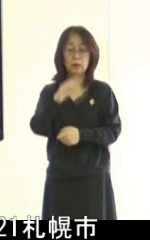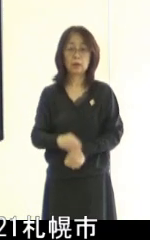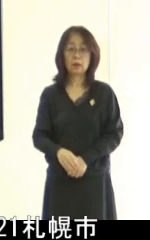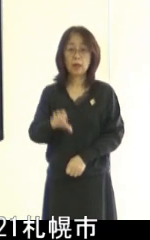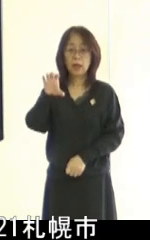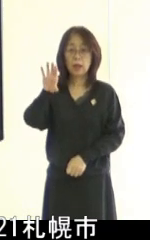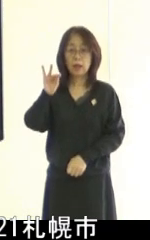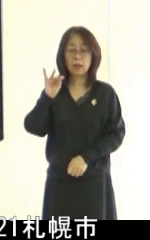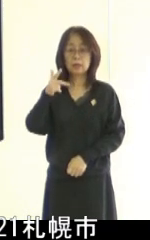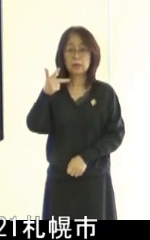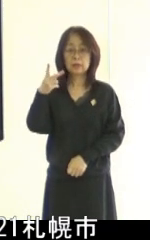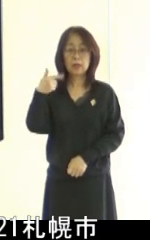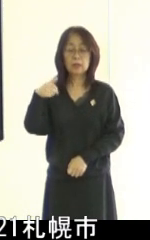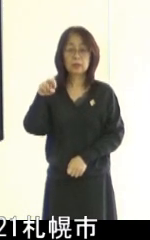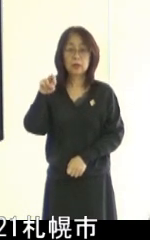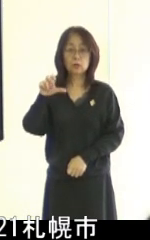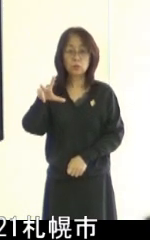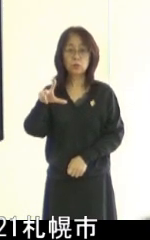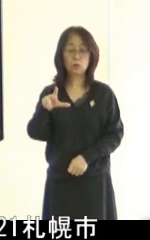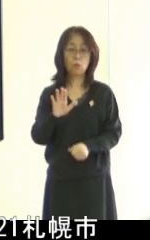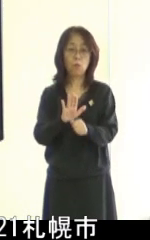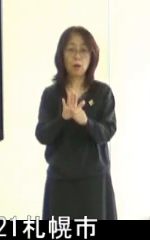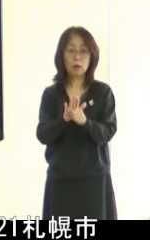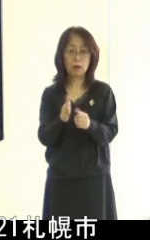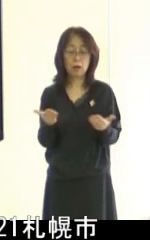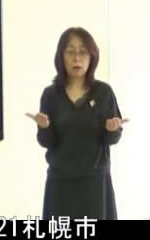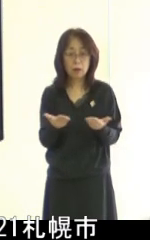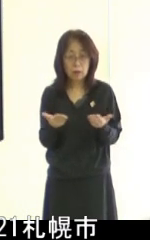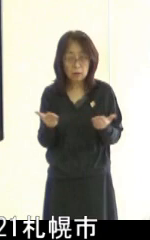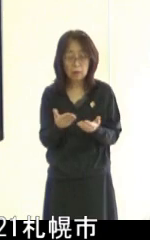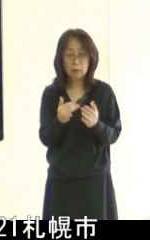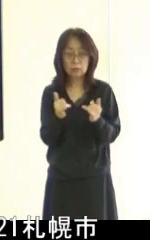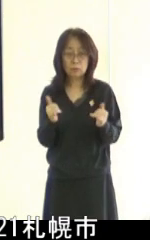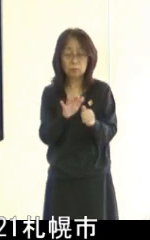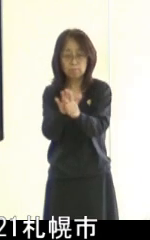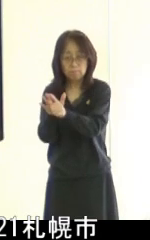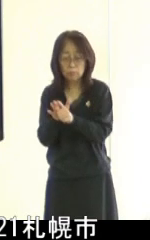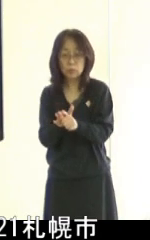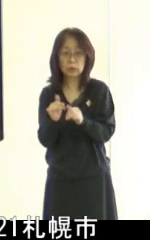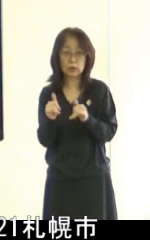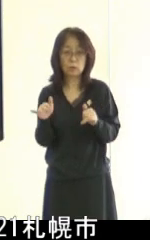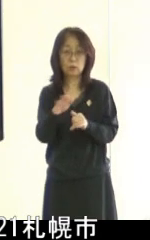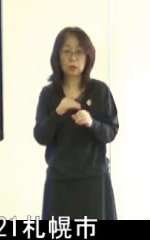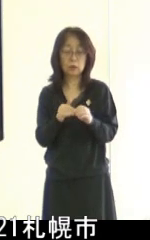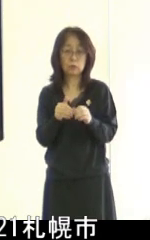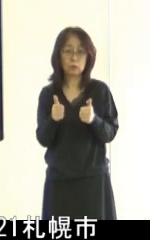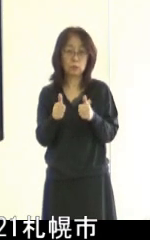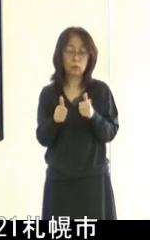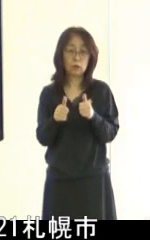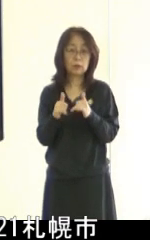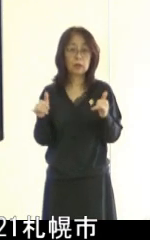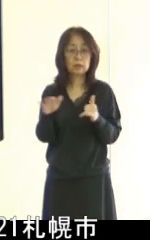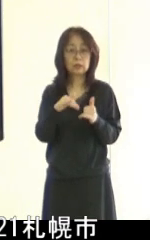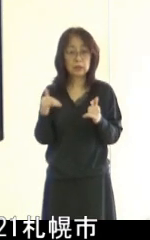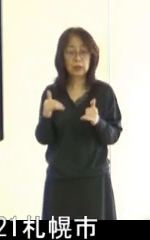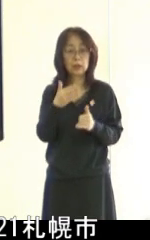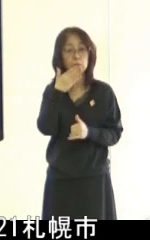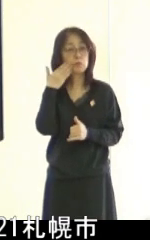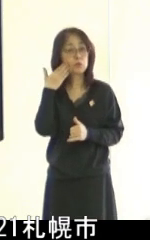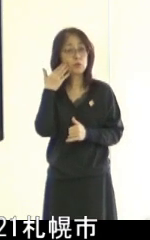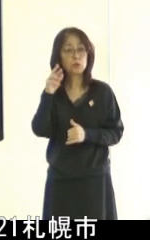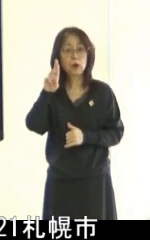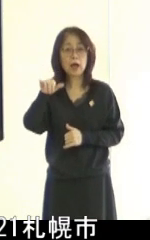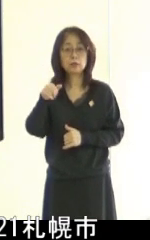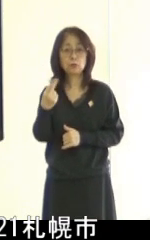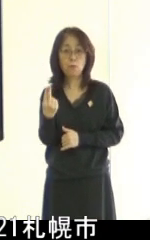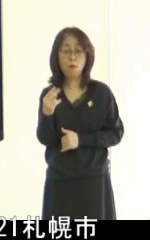バー母への感謝の気持ちを表すという状況の中で各施設においてブルーライトアップ王子使用